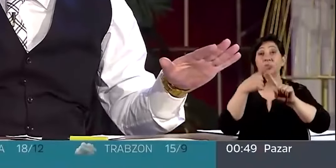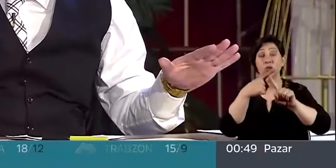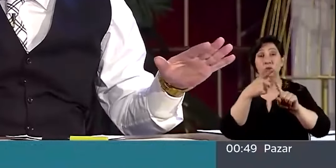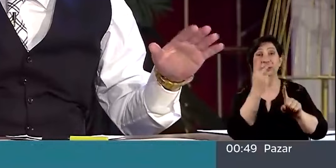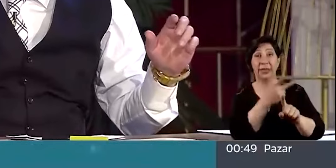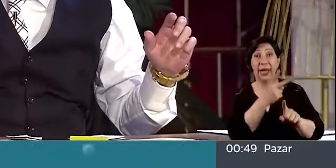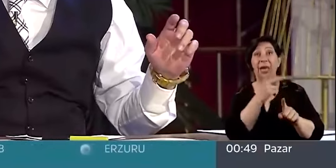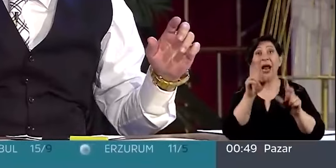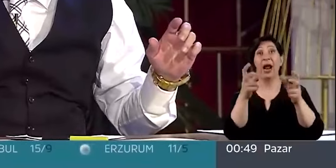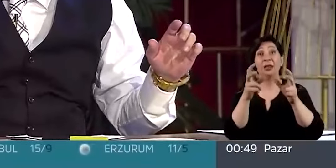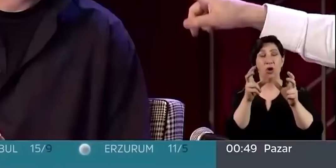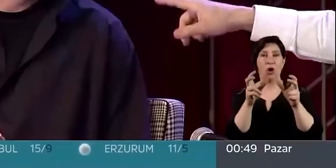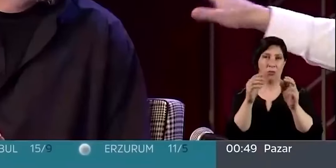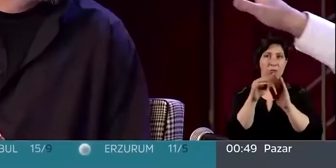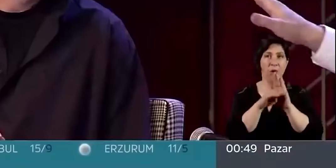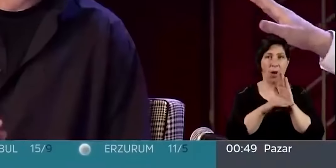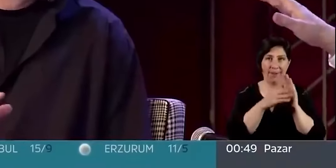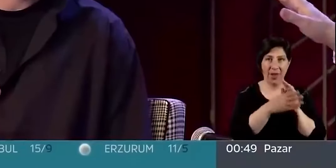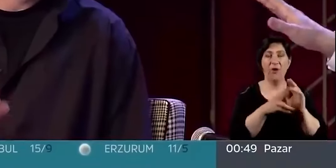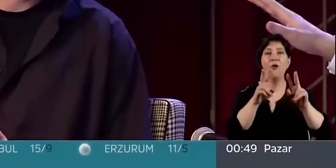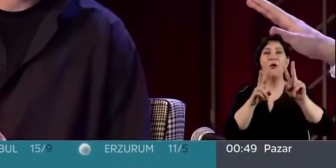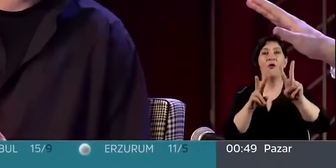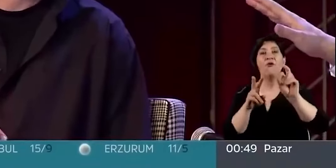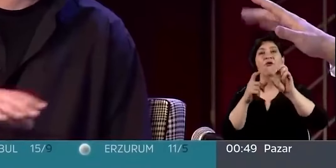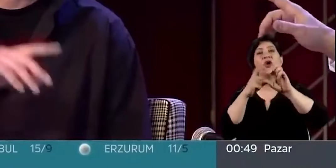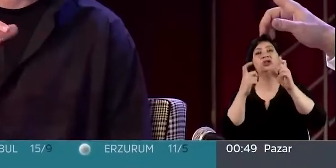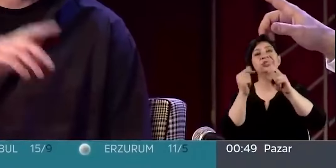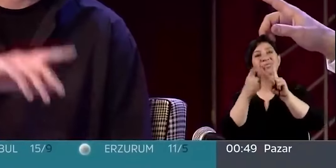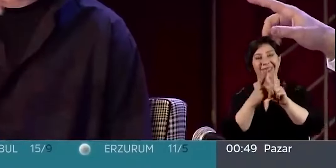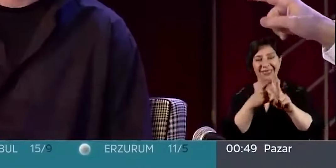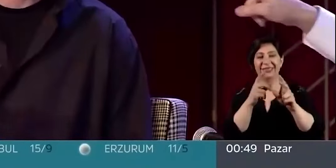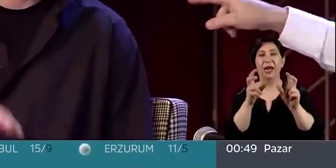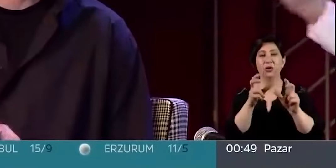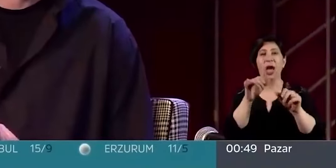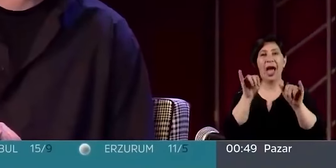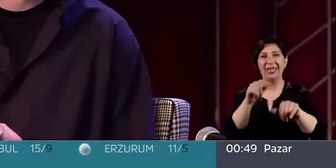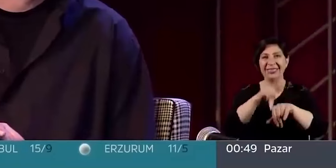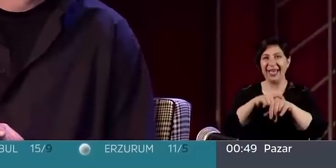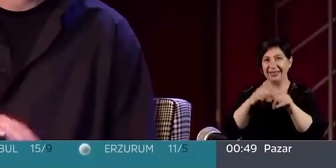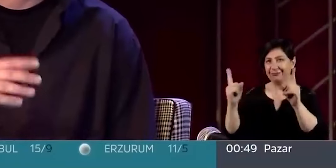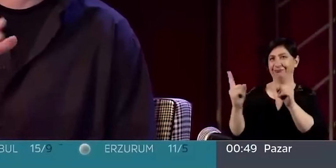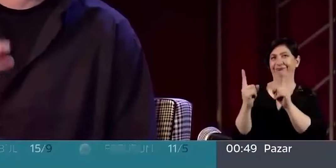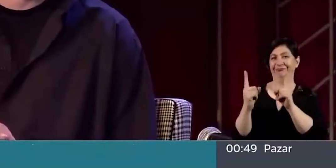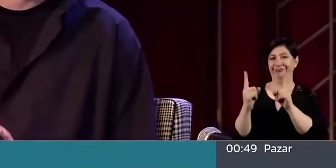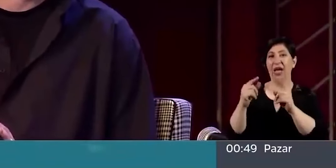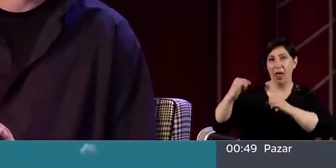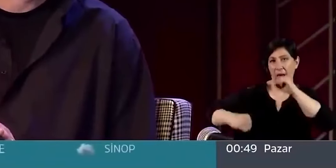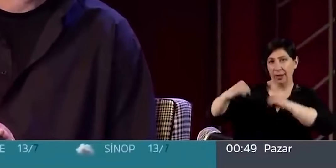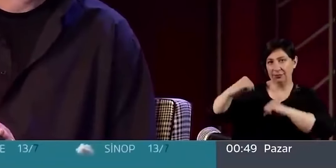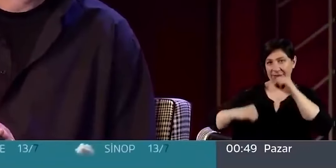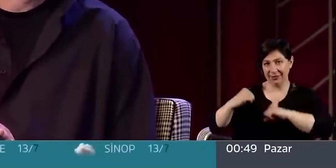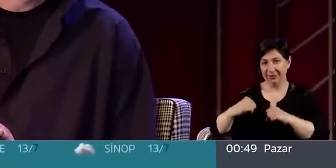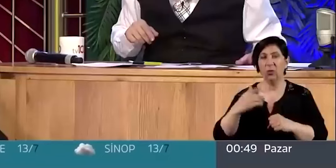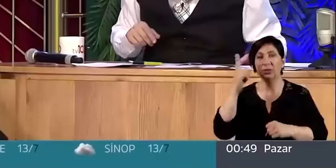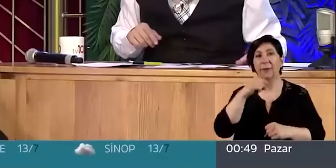Rabarba programı. Radyo programı. Evet, Virgin Radyo'da. Doğrudur. Devam ediyor. Hatta biz aynı saatte karşı karşıya. Aynı saatte karşı karşıya. Bayağı rakibiz yani. Ondan